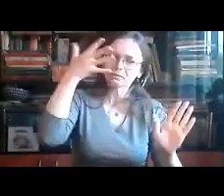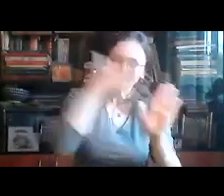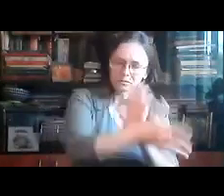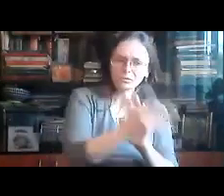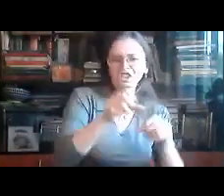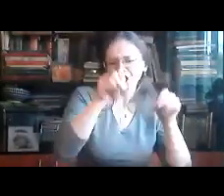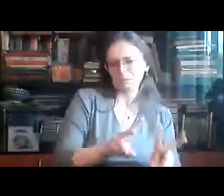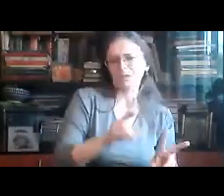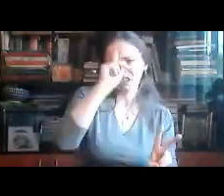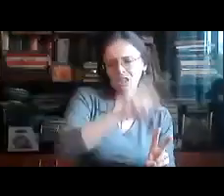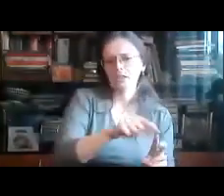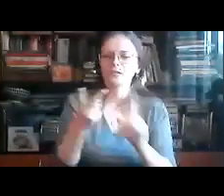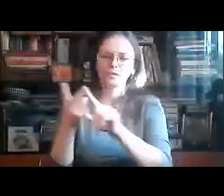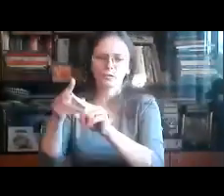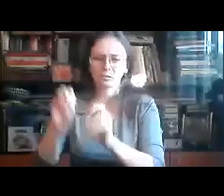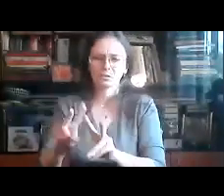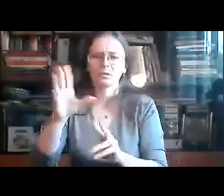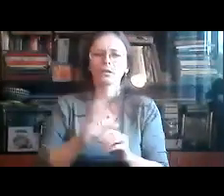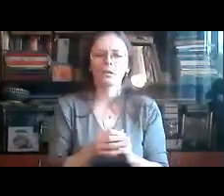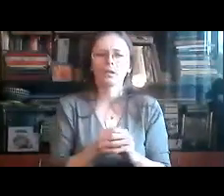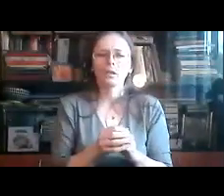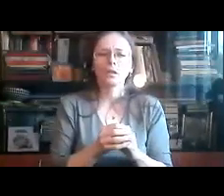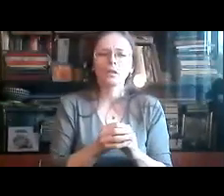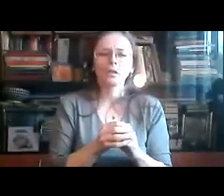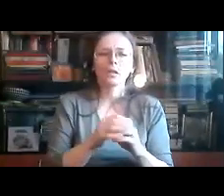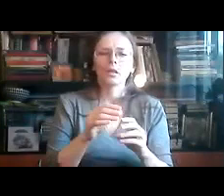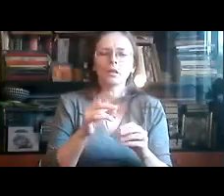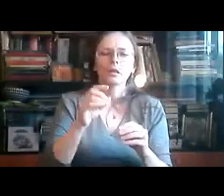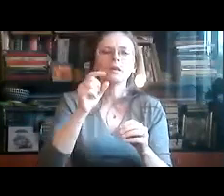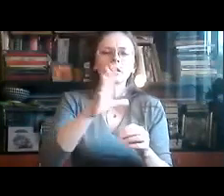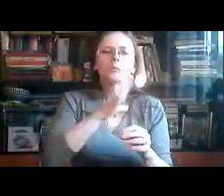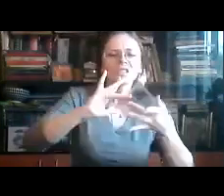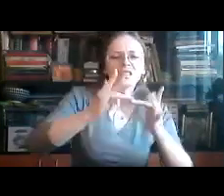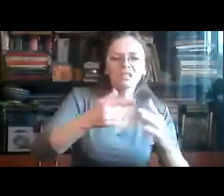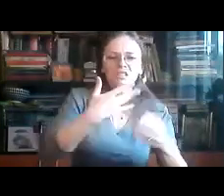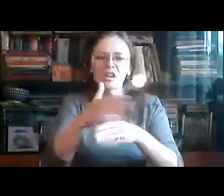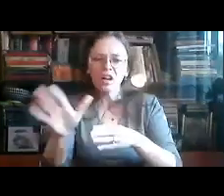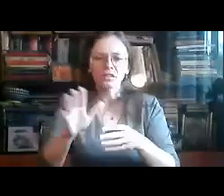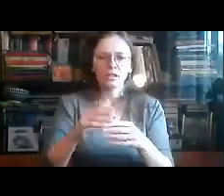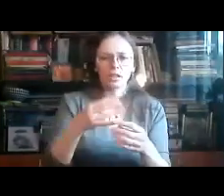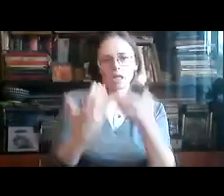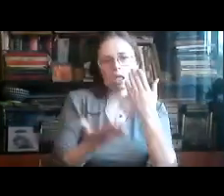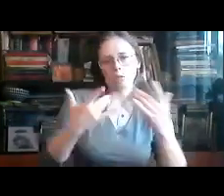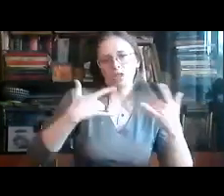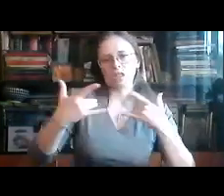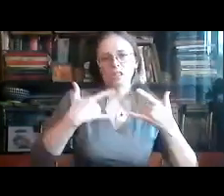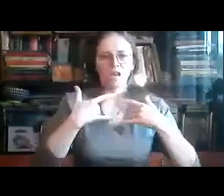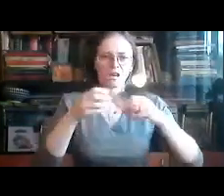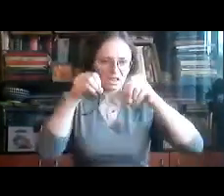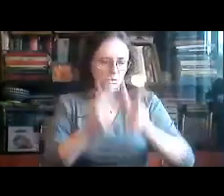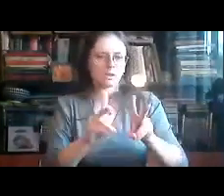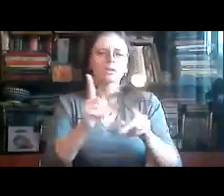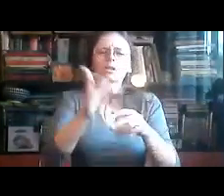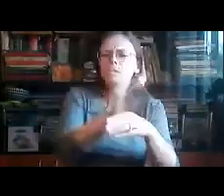примеру, там какой-то театр такой, он будет в интернете здесь, но это надо делать очень хорошо, это разное, если это делать на уровне, то это разные